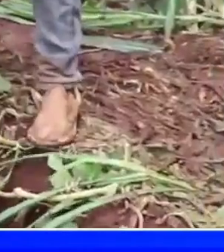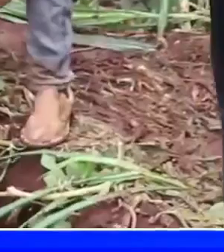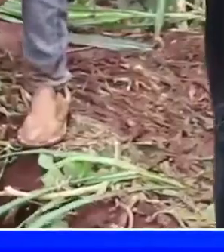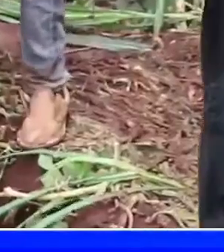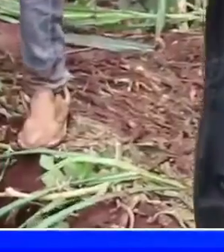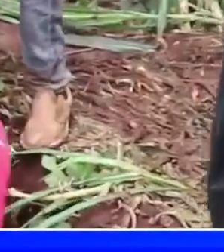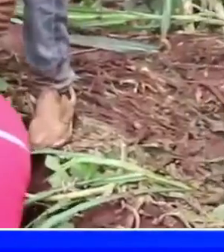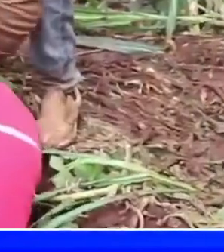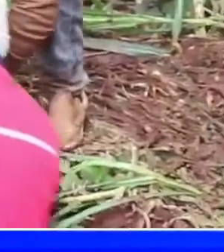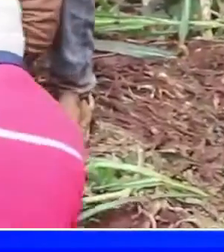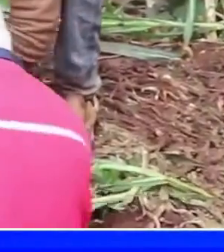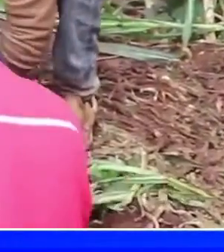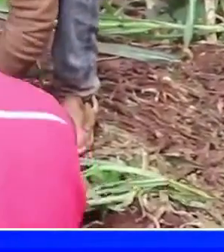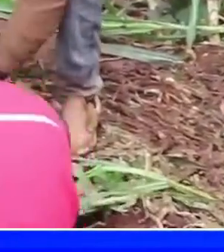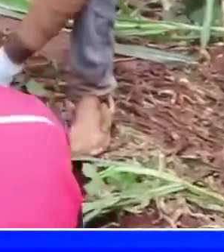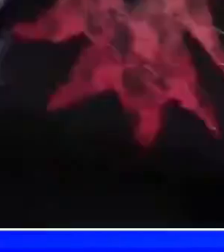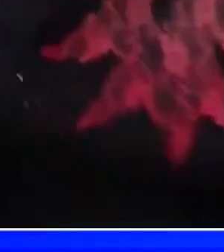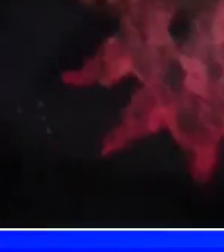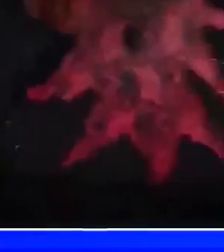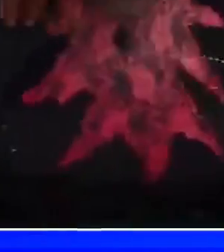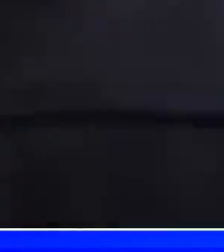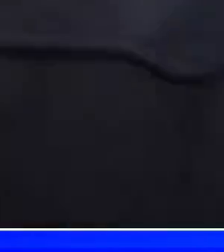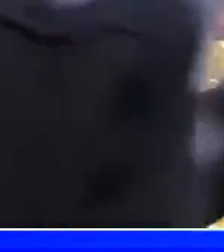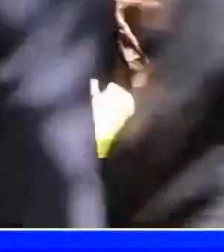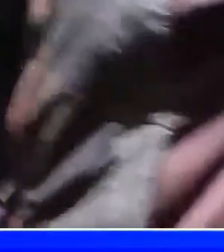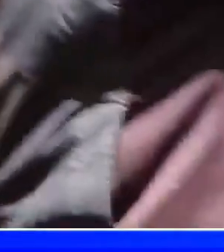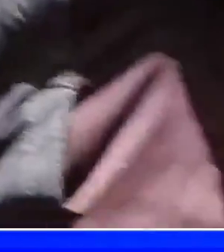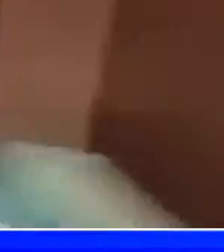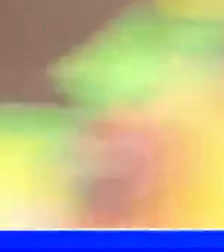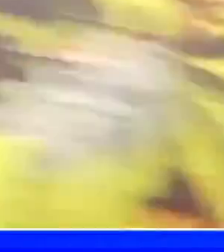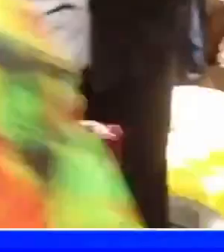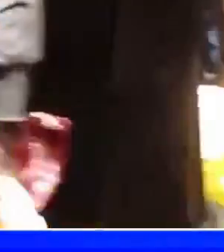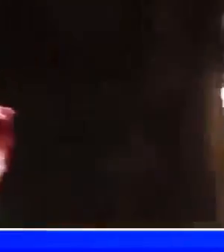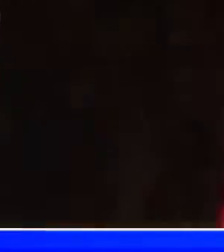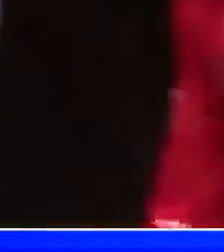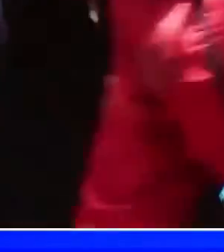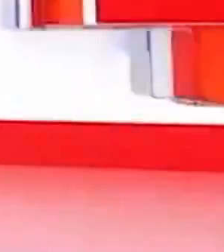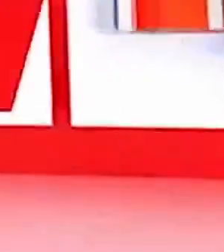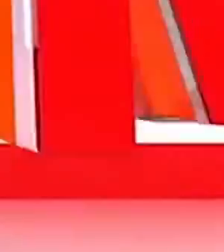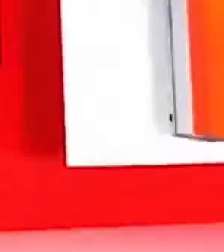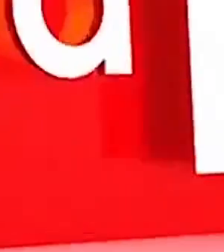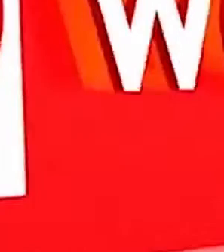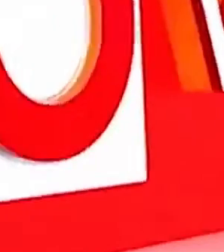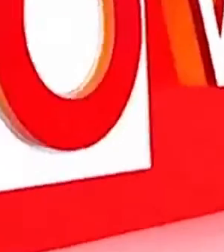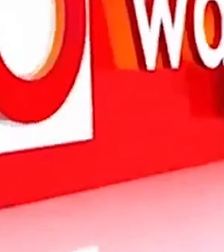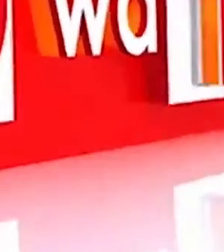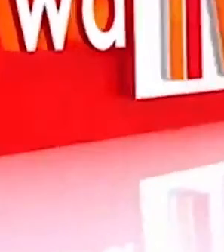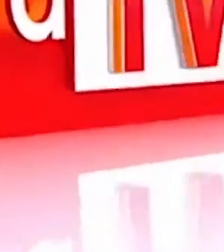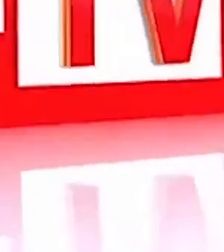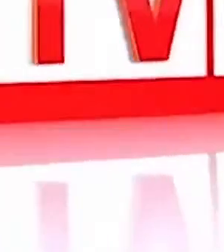Na mwili wa mwanamume aliyeuawa na kuzikwa kwa kinyesi cha ng'ombe eneo la Kabati wafukuliwa.